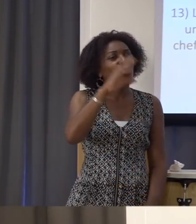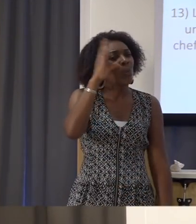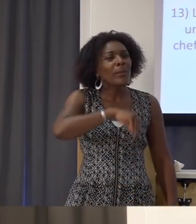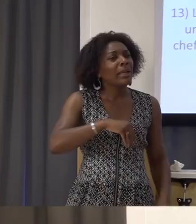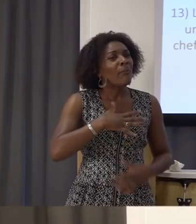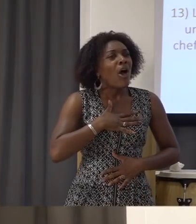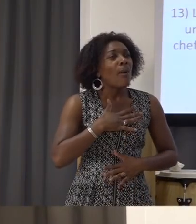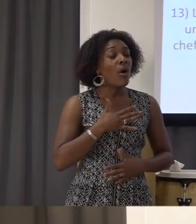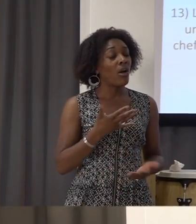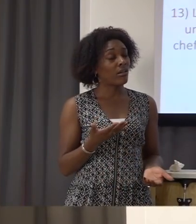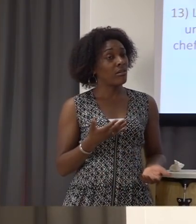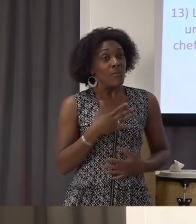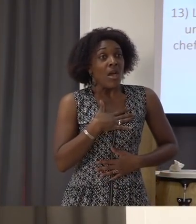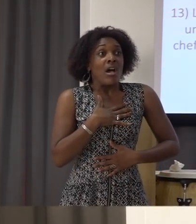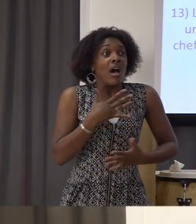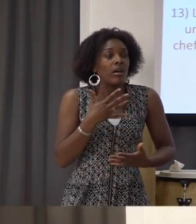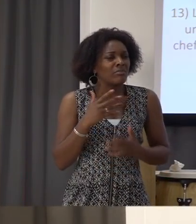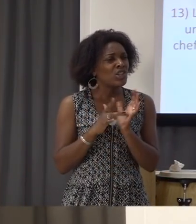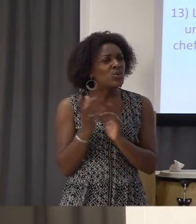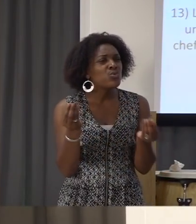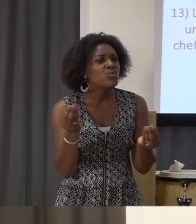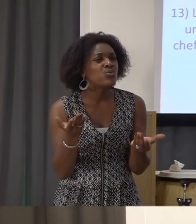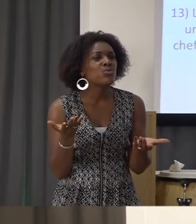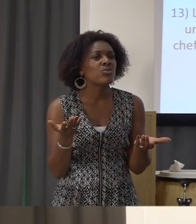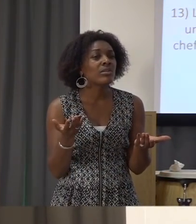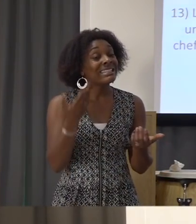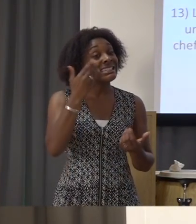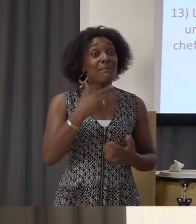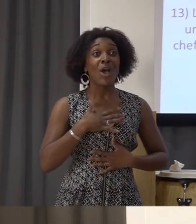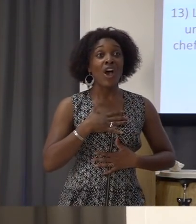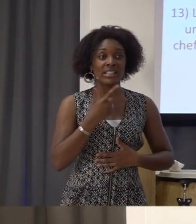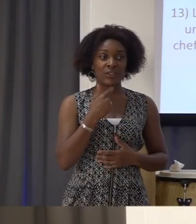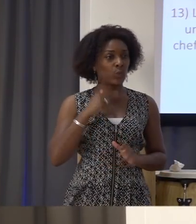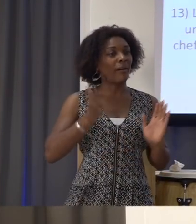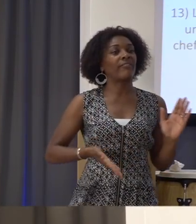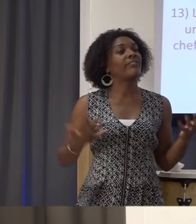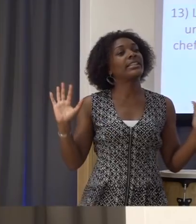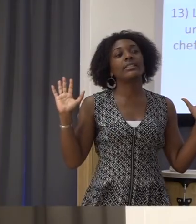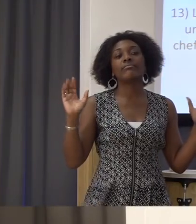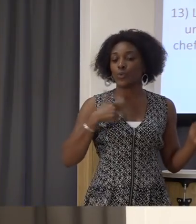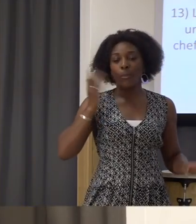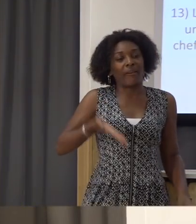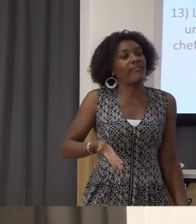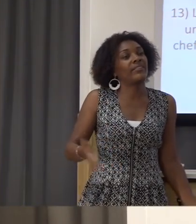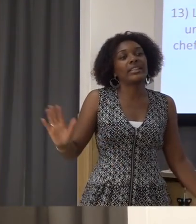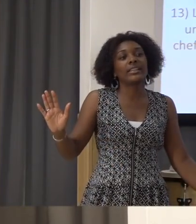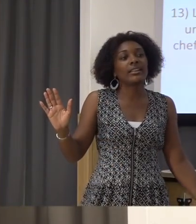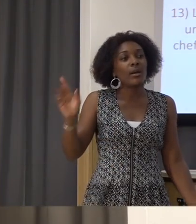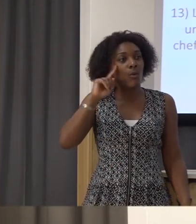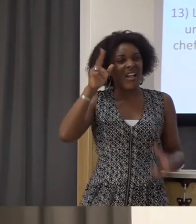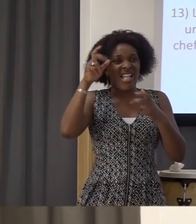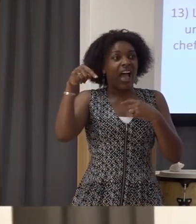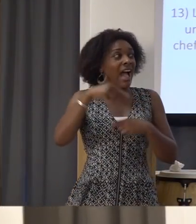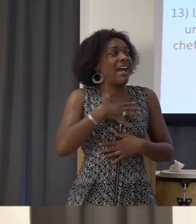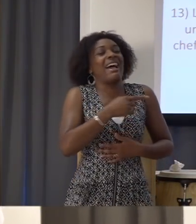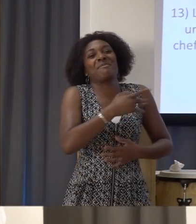Et chaque fois que nous faisons ces choses, nous signons notre défaite, notre propre défaite. Parce que nous baissons les